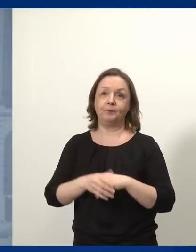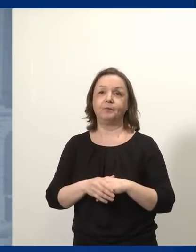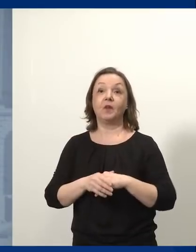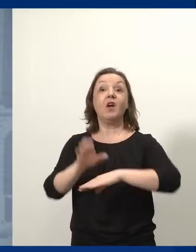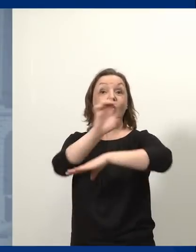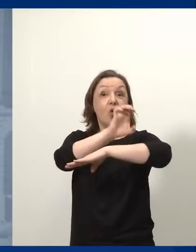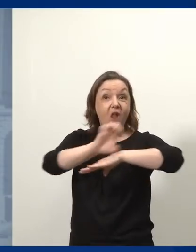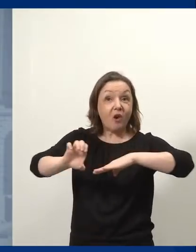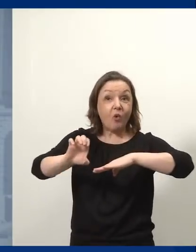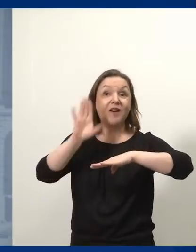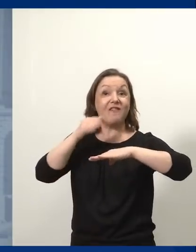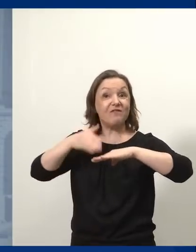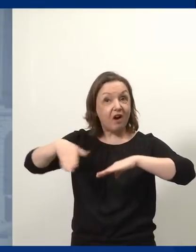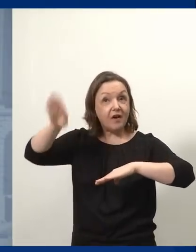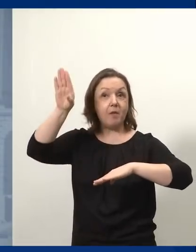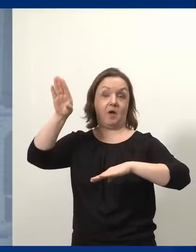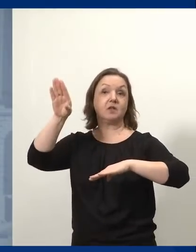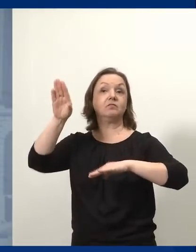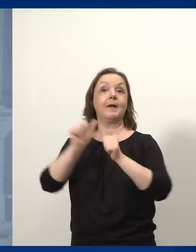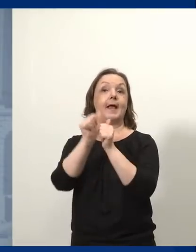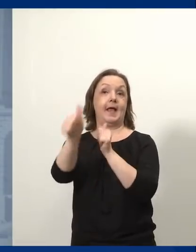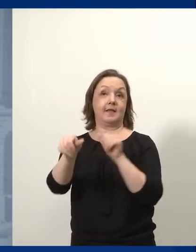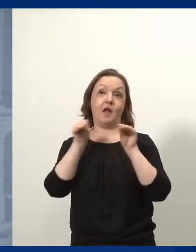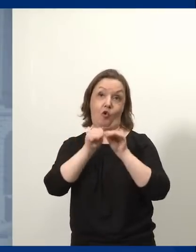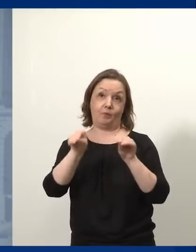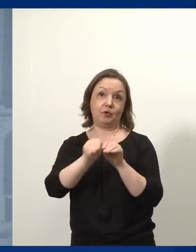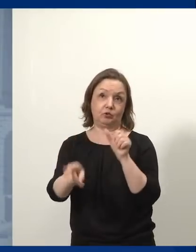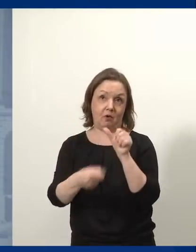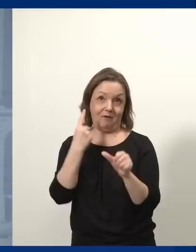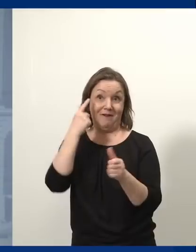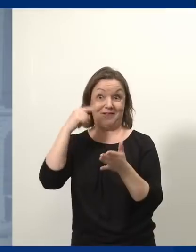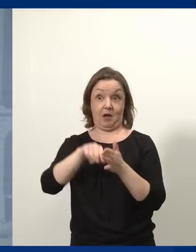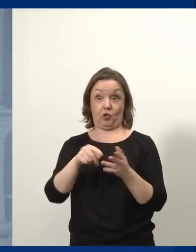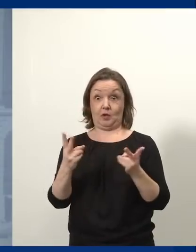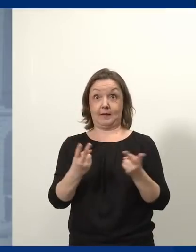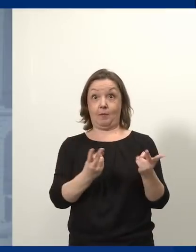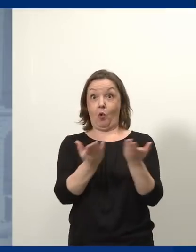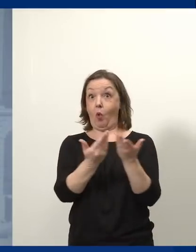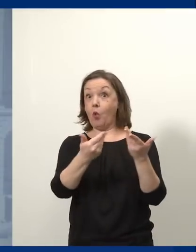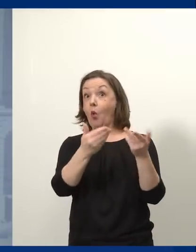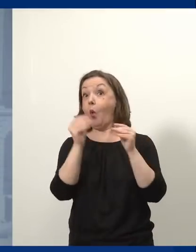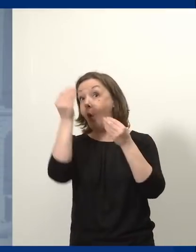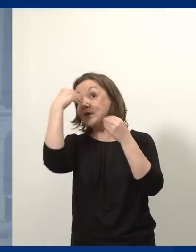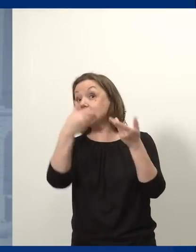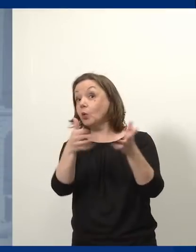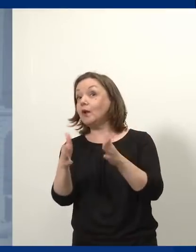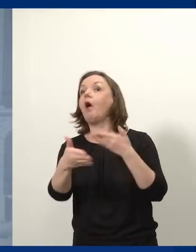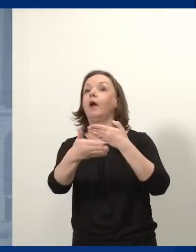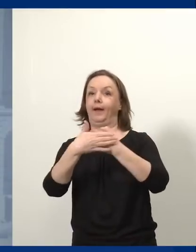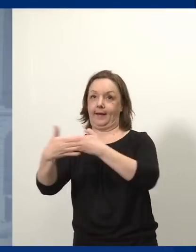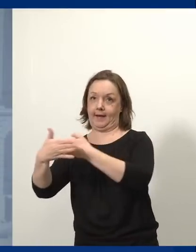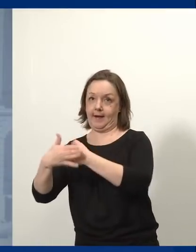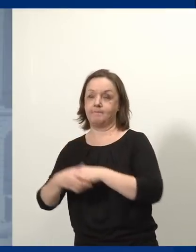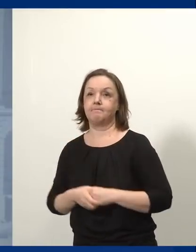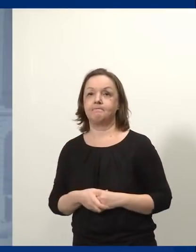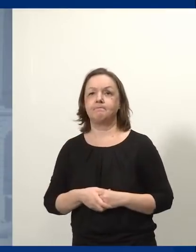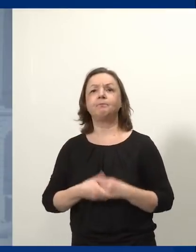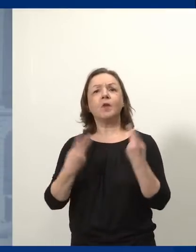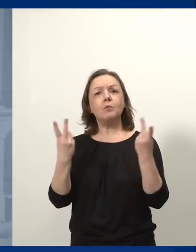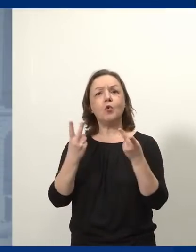yläluokkien ja siitä vanhempien osalta ollaan etänä eikä silloin näitäkään tiloja käytetä. Yhtä lailla meillä